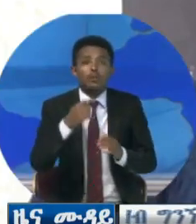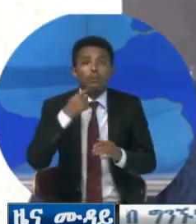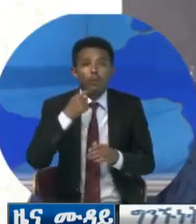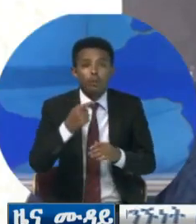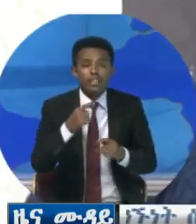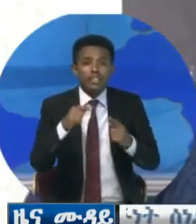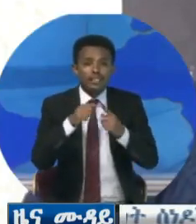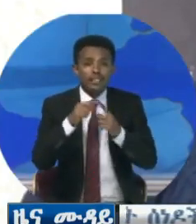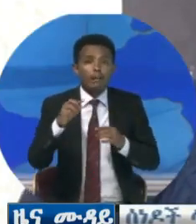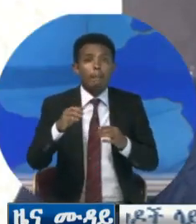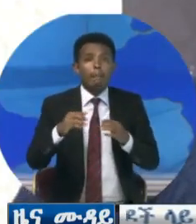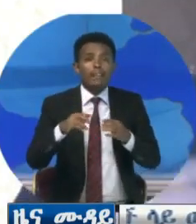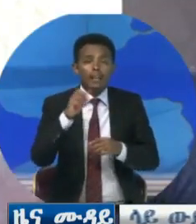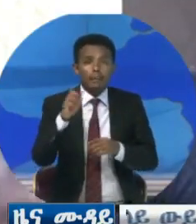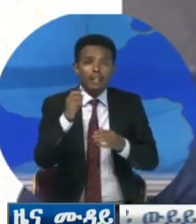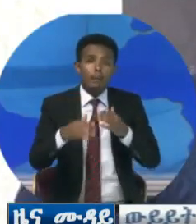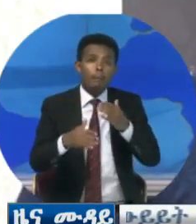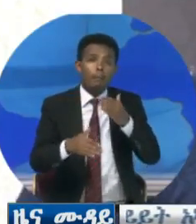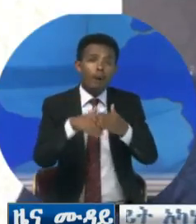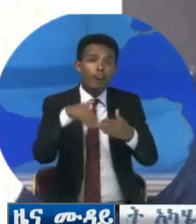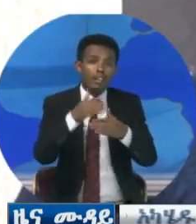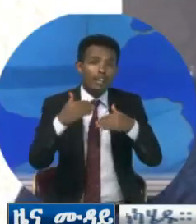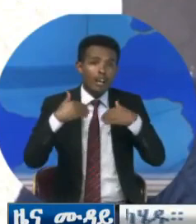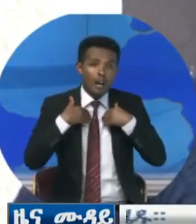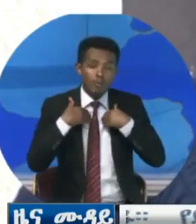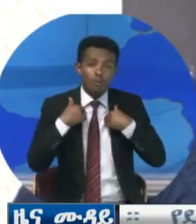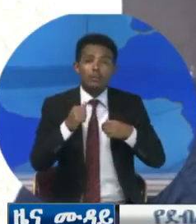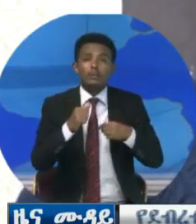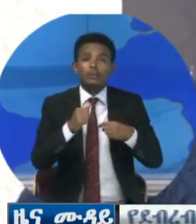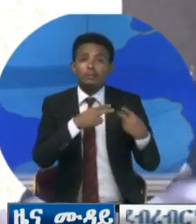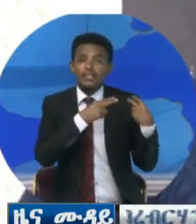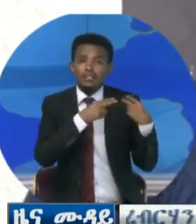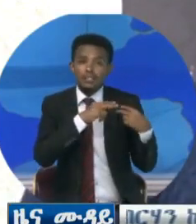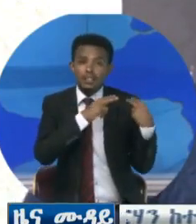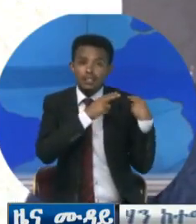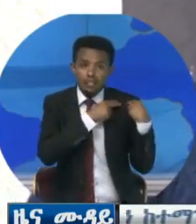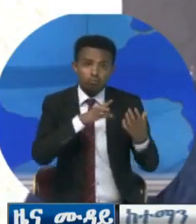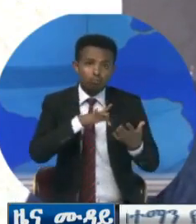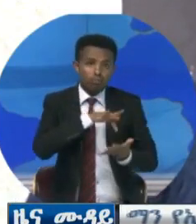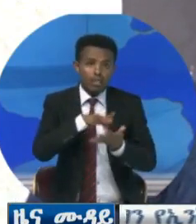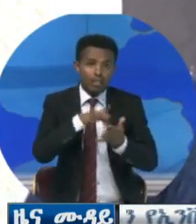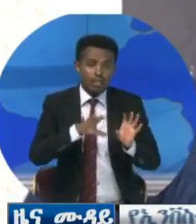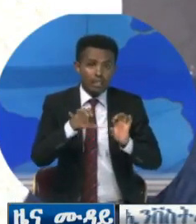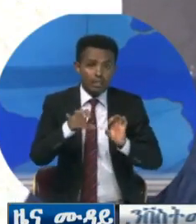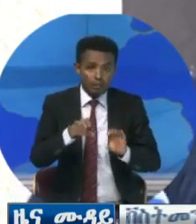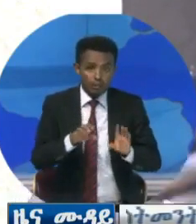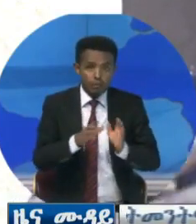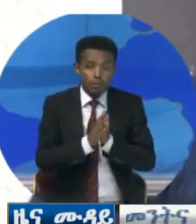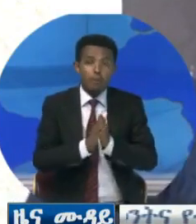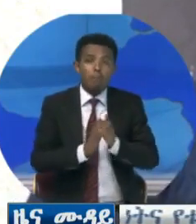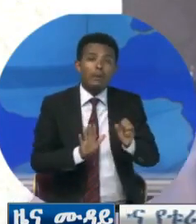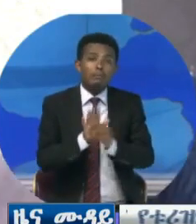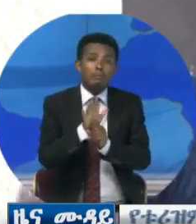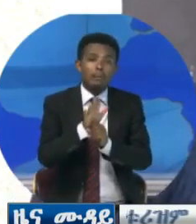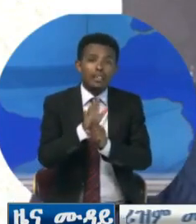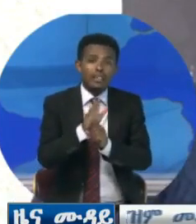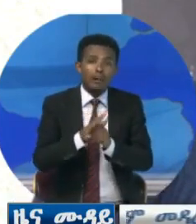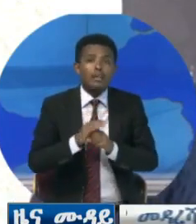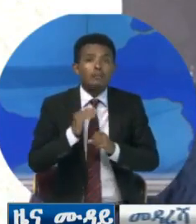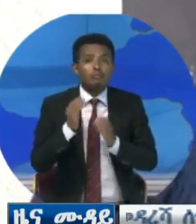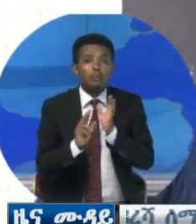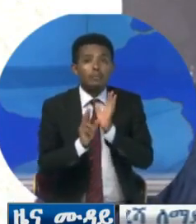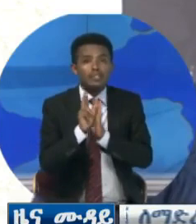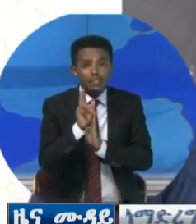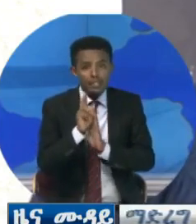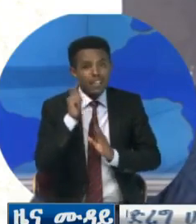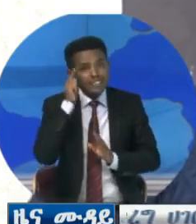ቀበሌ መዋቅር ድረስ ያሉ መዋቅራችን በስልጠናው ማዕከል እንዲሰለጥኑ አድርገን የበቃ በብልጽግና በአስተሳሰብ